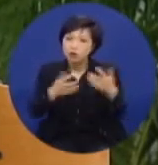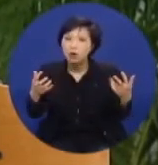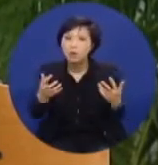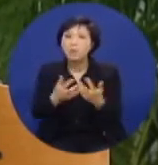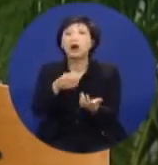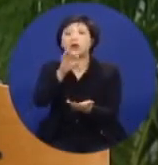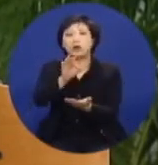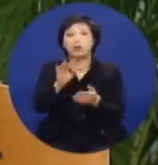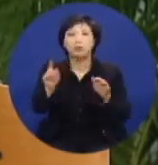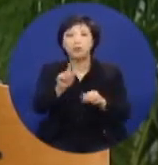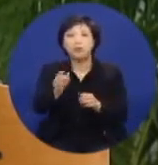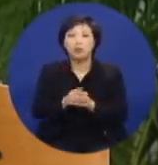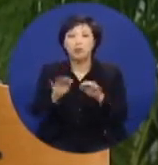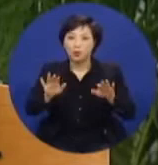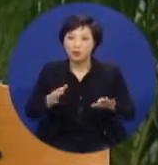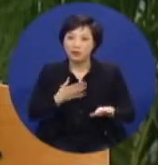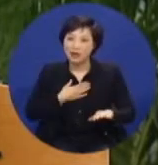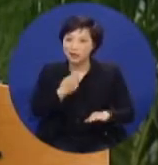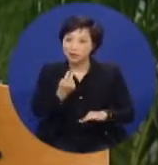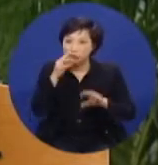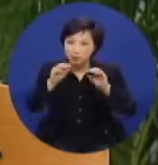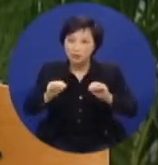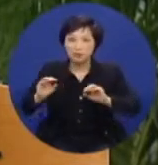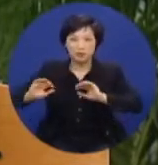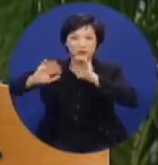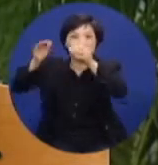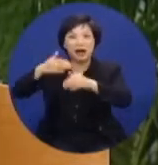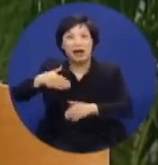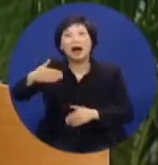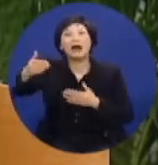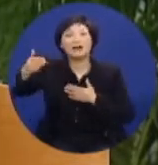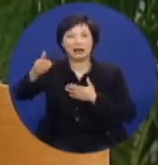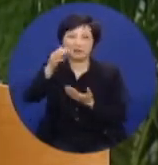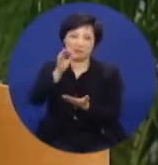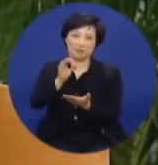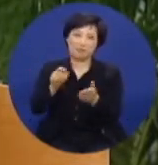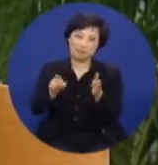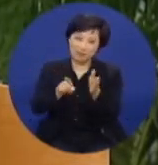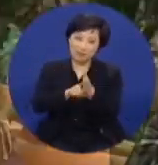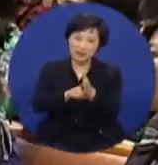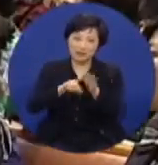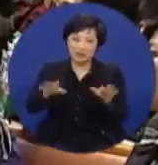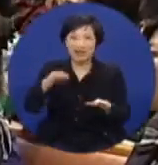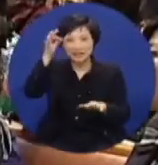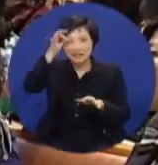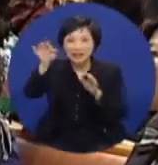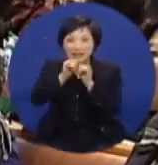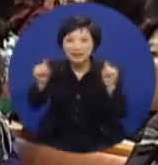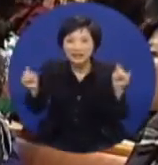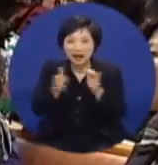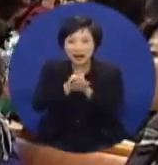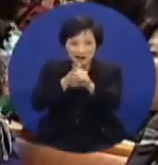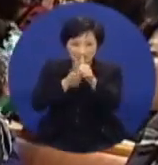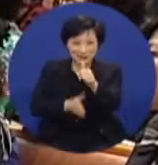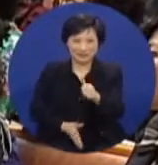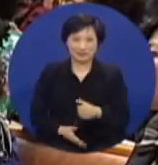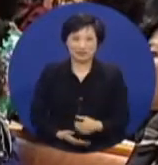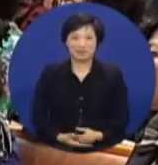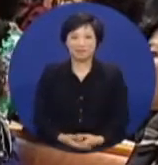오늘 두고도 청구 깔 믿음입니다 인정 하시면 아멘 합시다 라